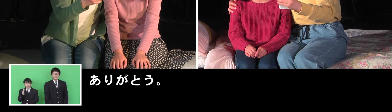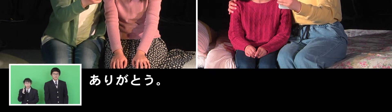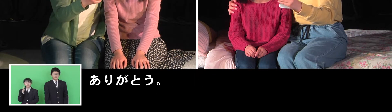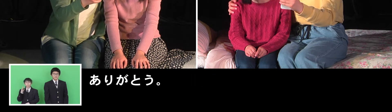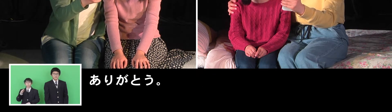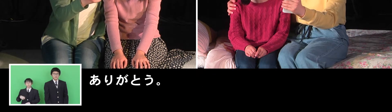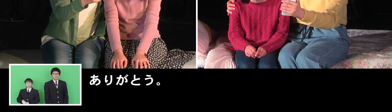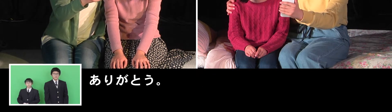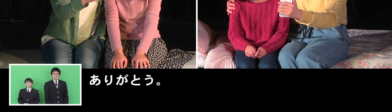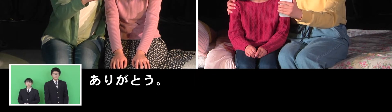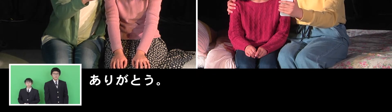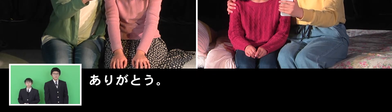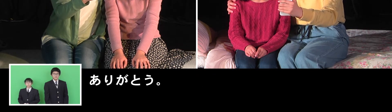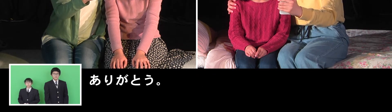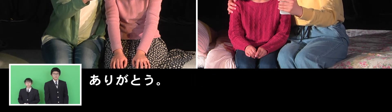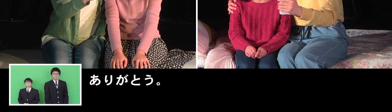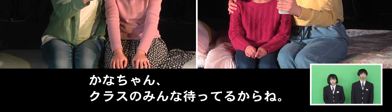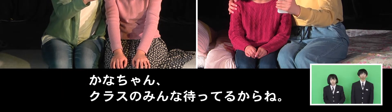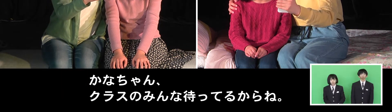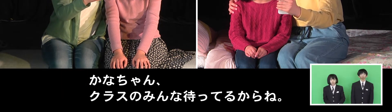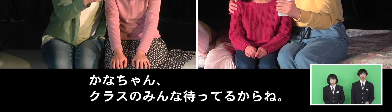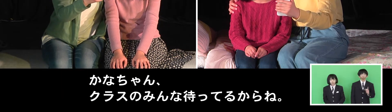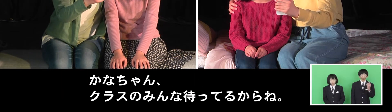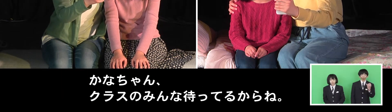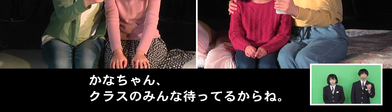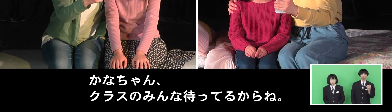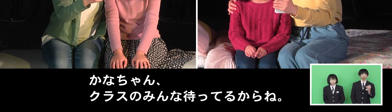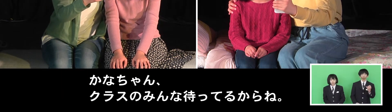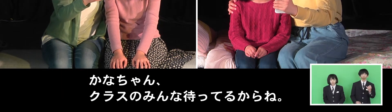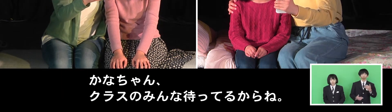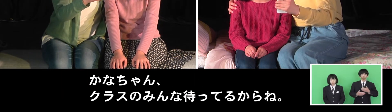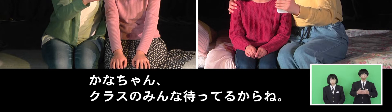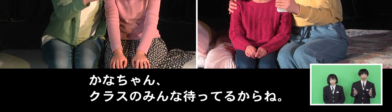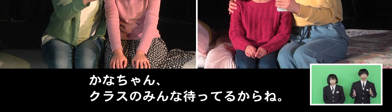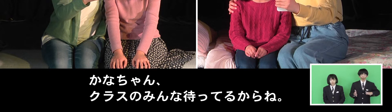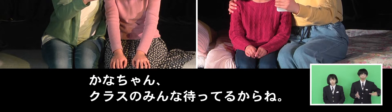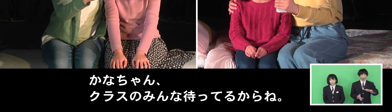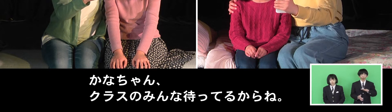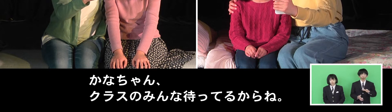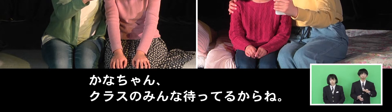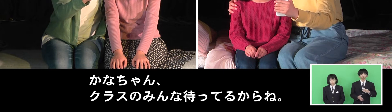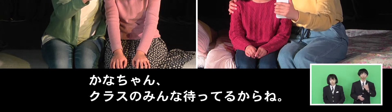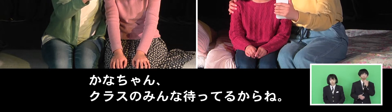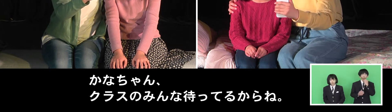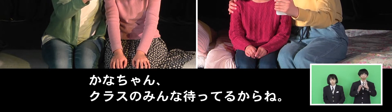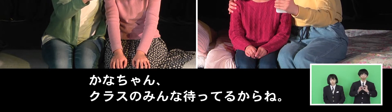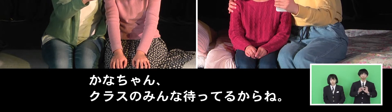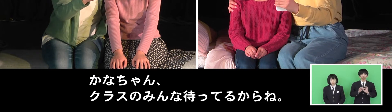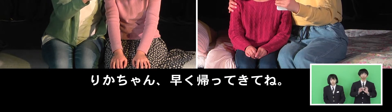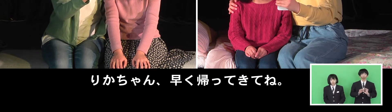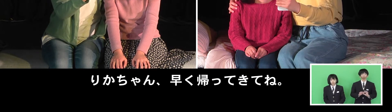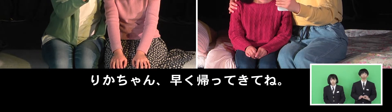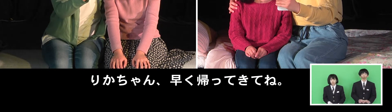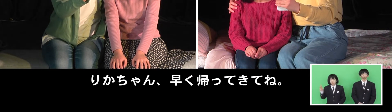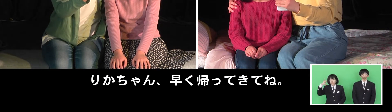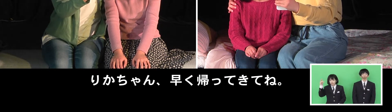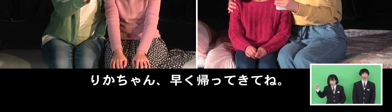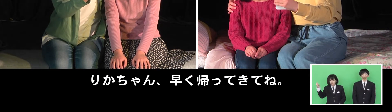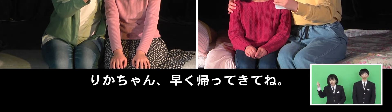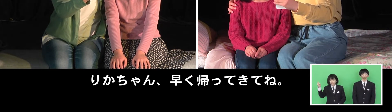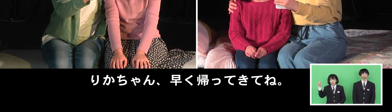がとう。 ありがとう。 かなちゃん、クラスのみんな待ってるからね。 りか